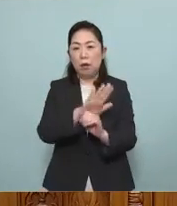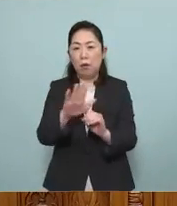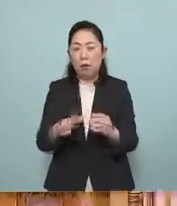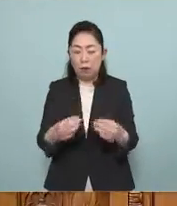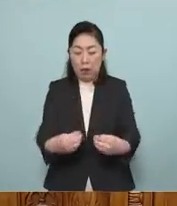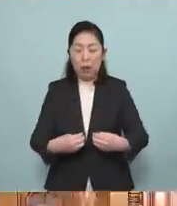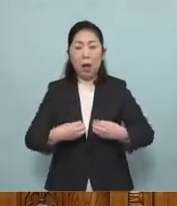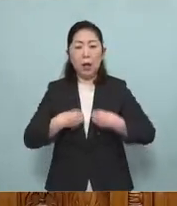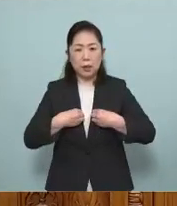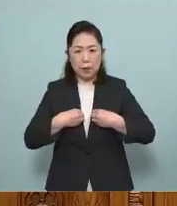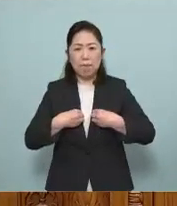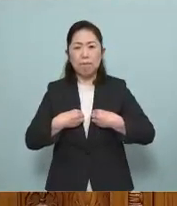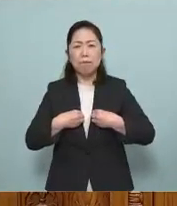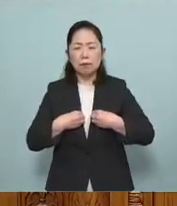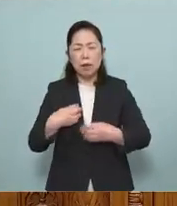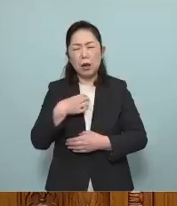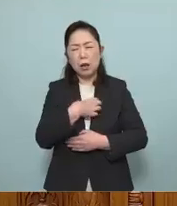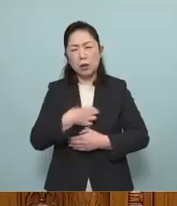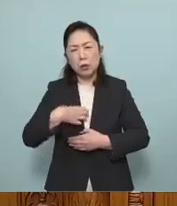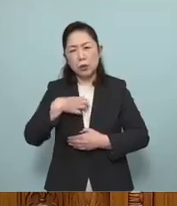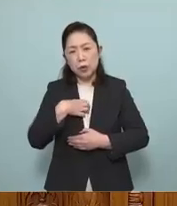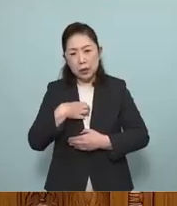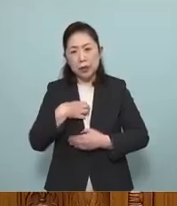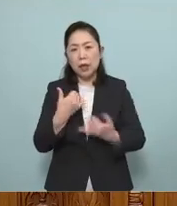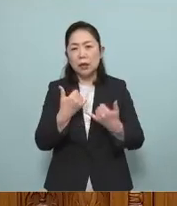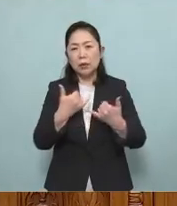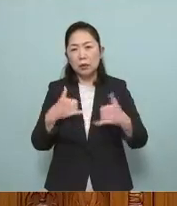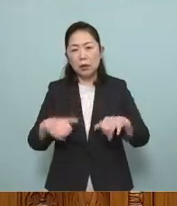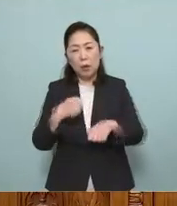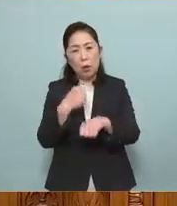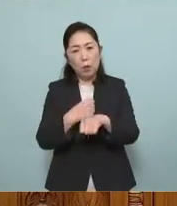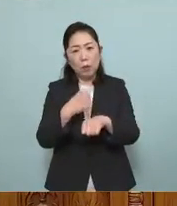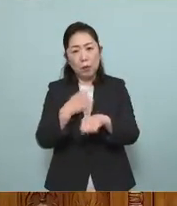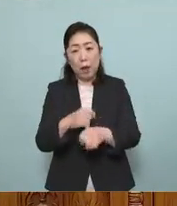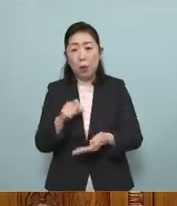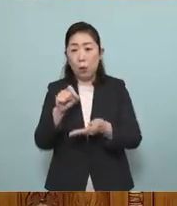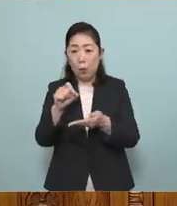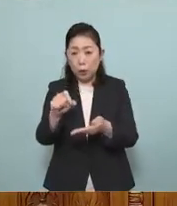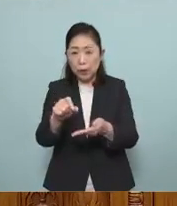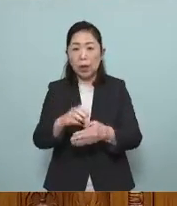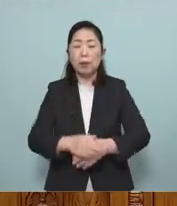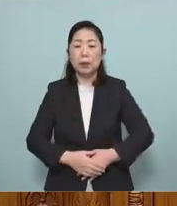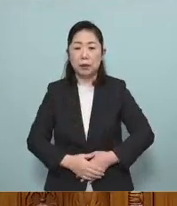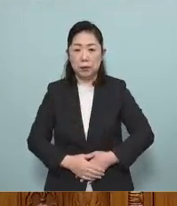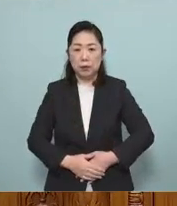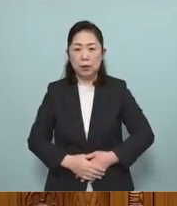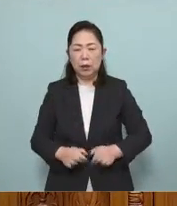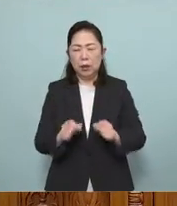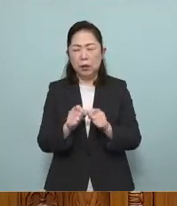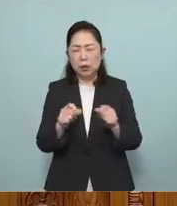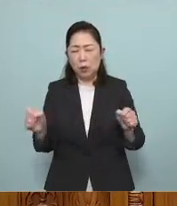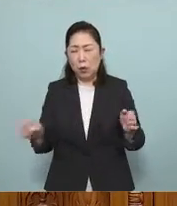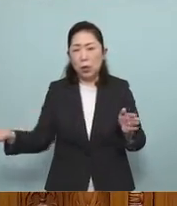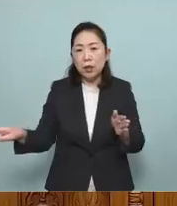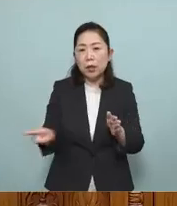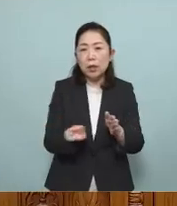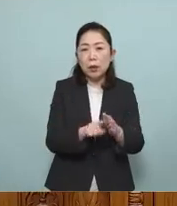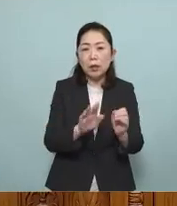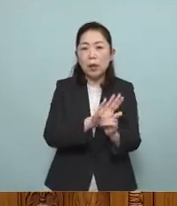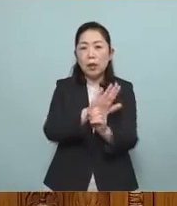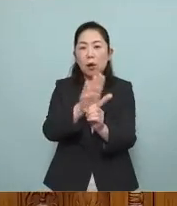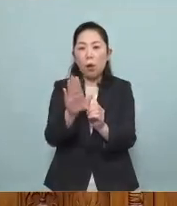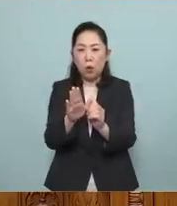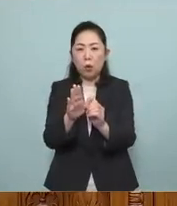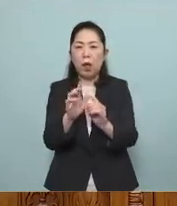感染し、苦しんでおられる方々にお見舞いを申し上げます。また、長期にわたり新型コロナと